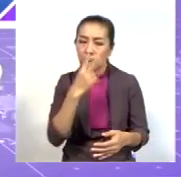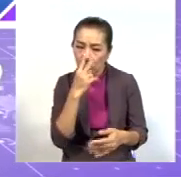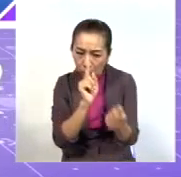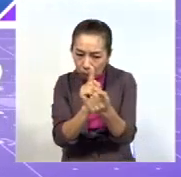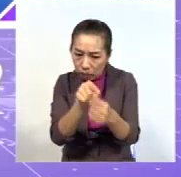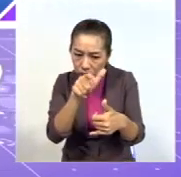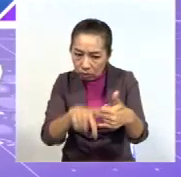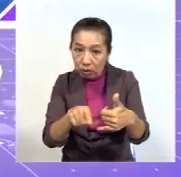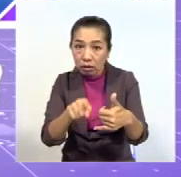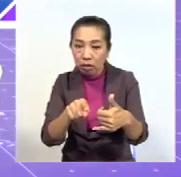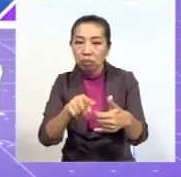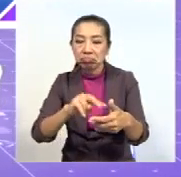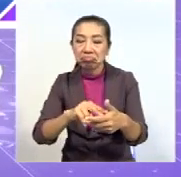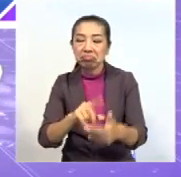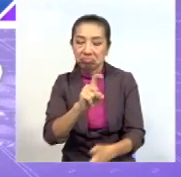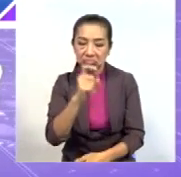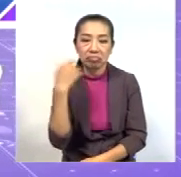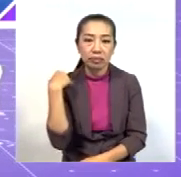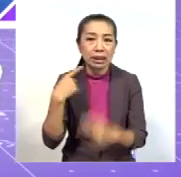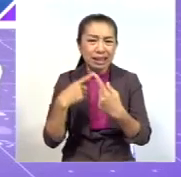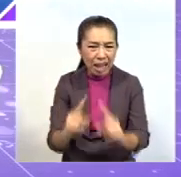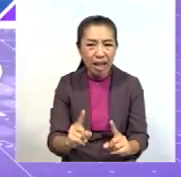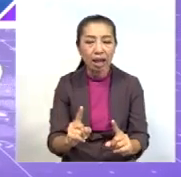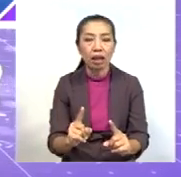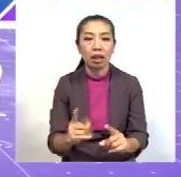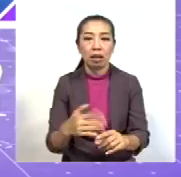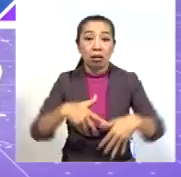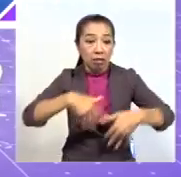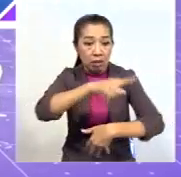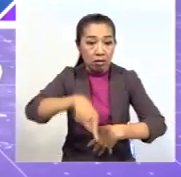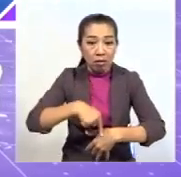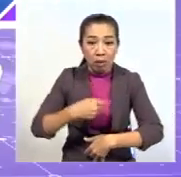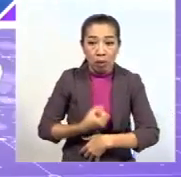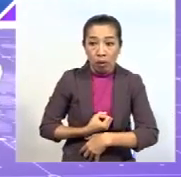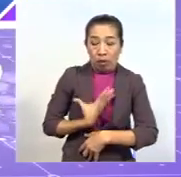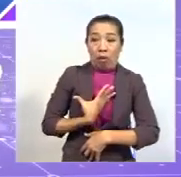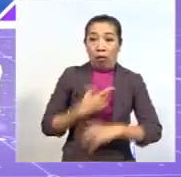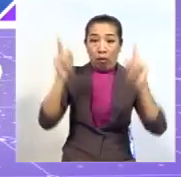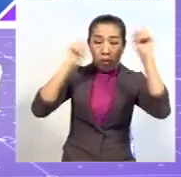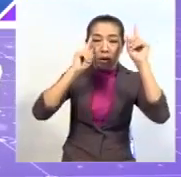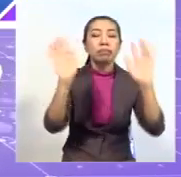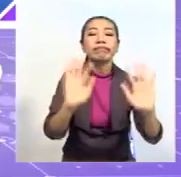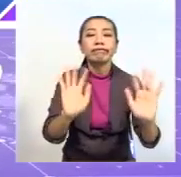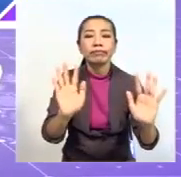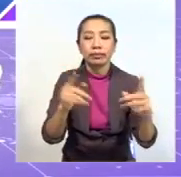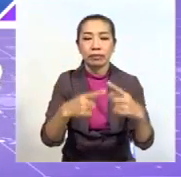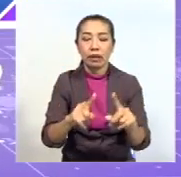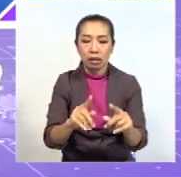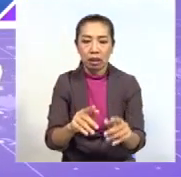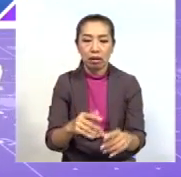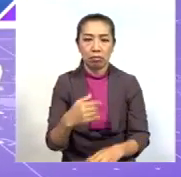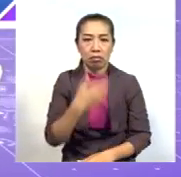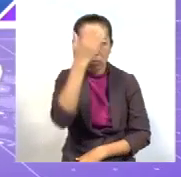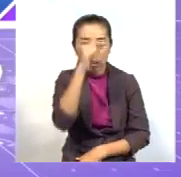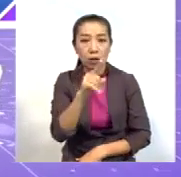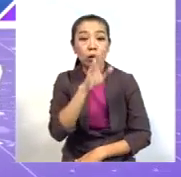นถึงขนาดนั้นก็เสียชีวิตแต่อย่างไรก็ไม่ได้ให้พี่น้องประชาชนได้แตกตื่นกระตกใจนะครับแต่ว่านี่นิดหนึ่งเนื่องจ